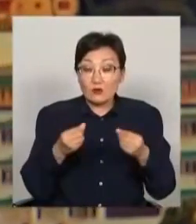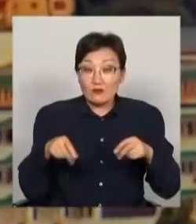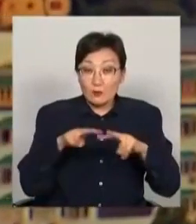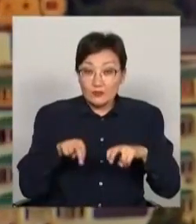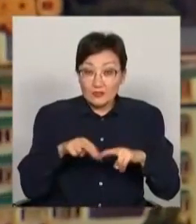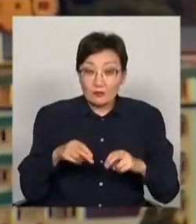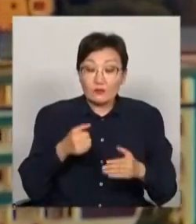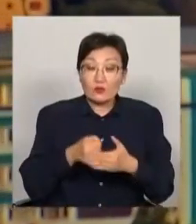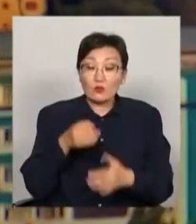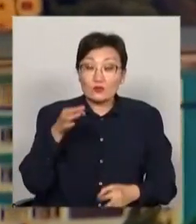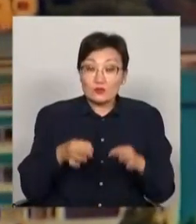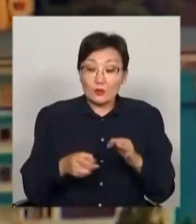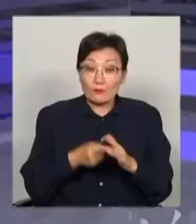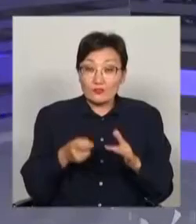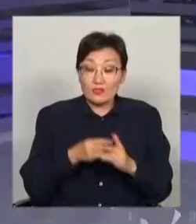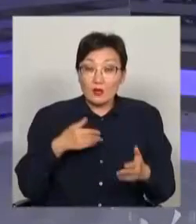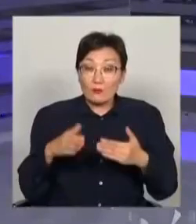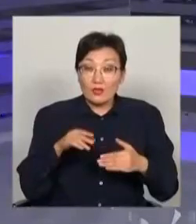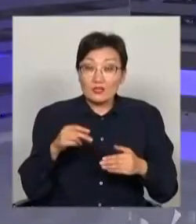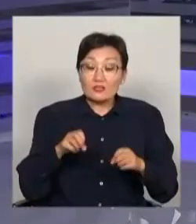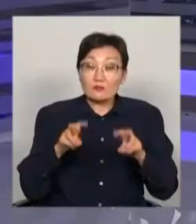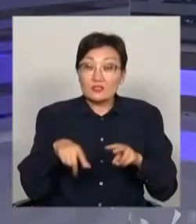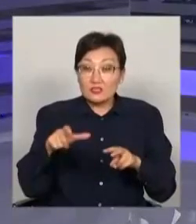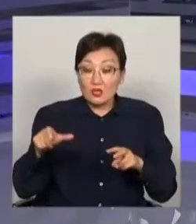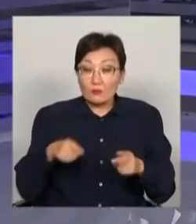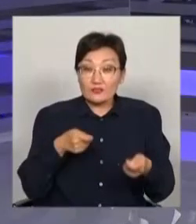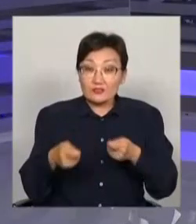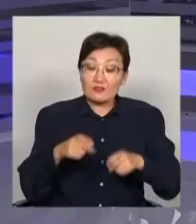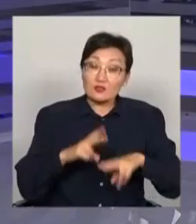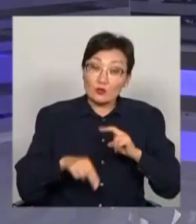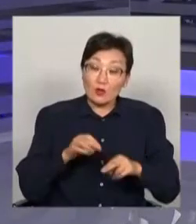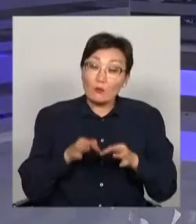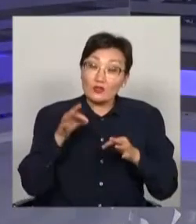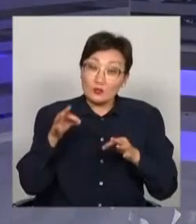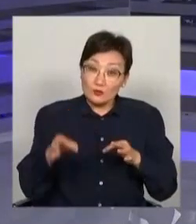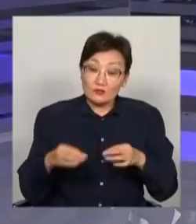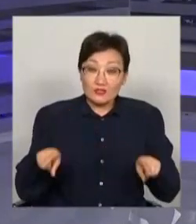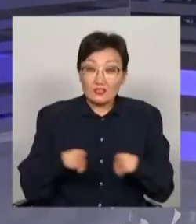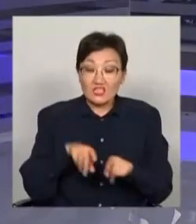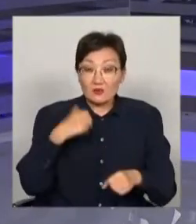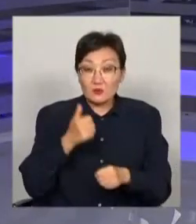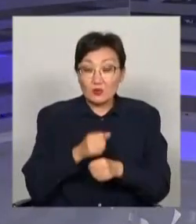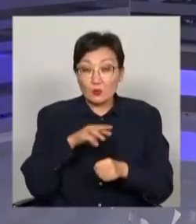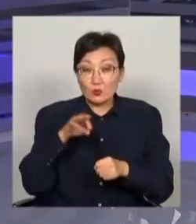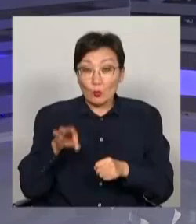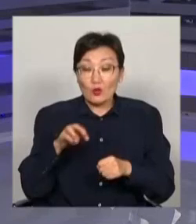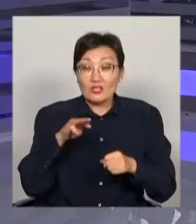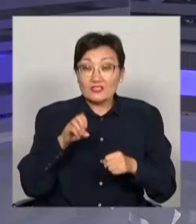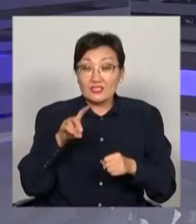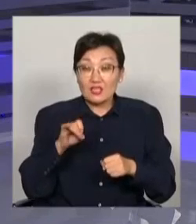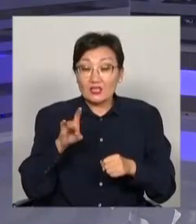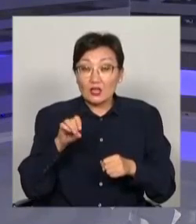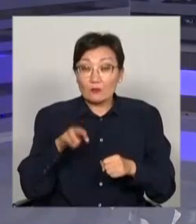досудебное расследование в отношении должностных лиц управления строительства региона а также главы это техника олимпстрой